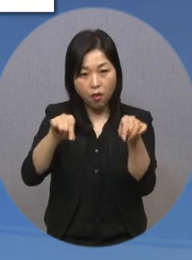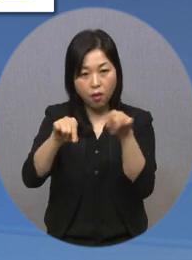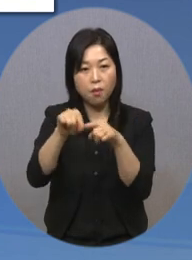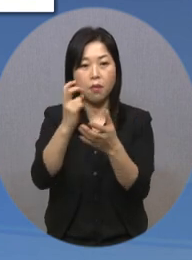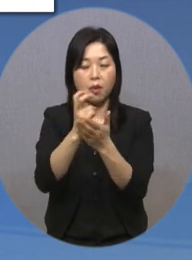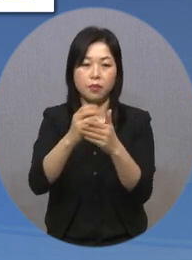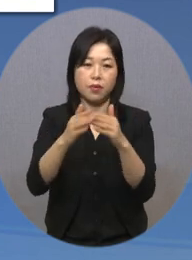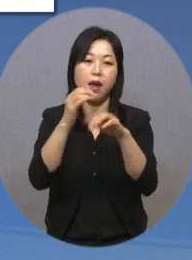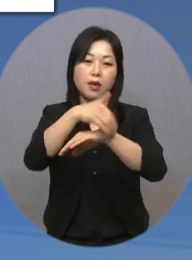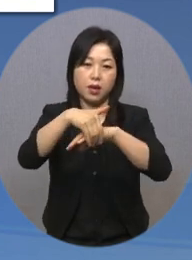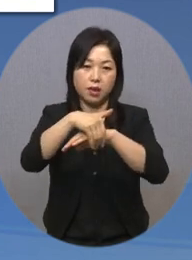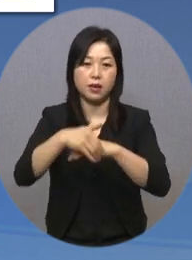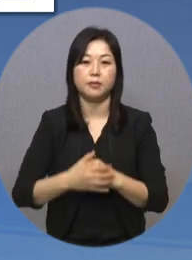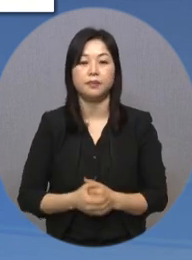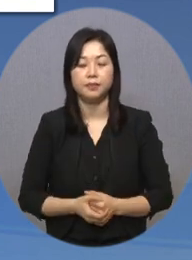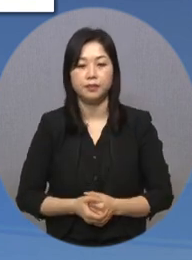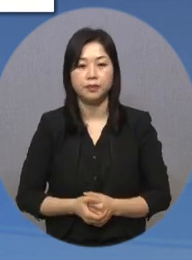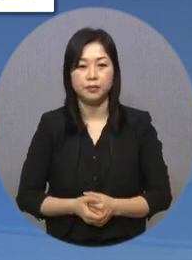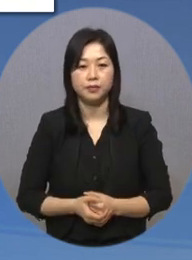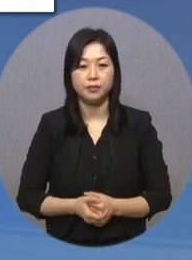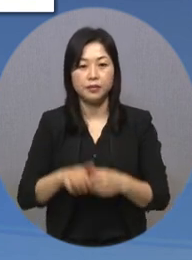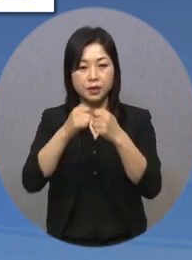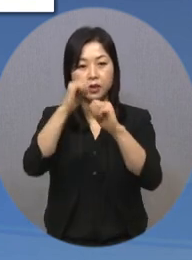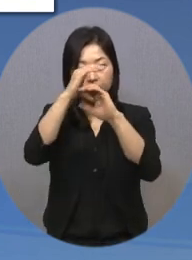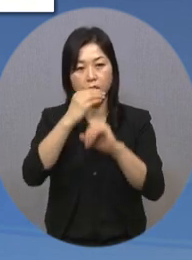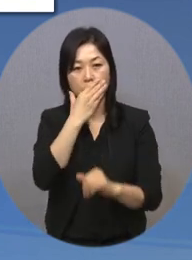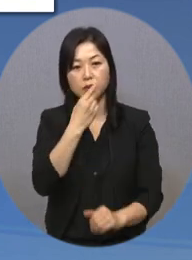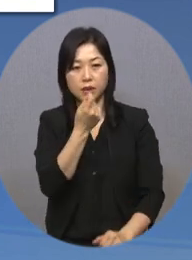방침입니다. 이 밖에 자세한